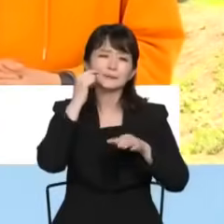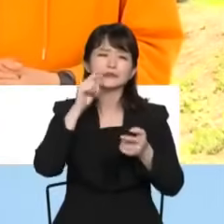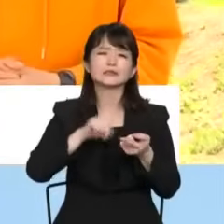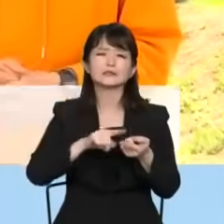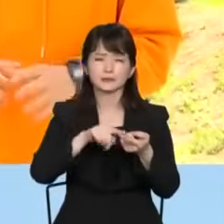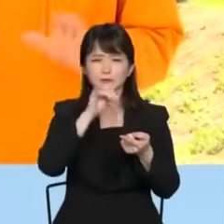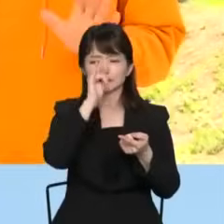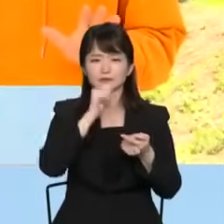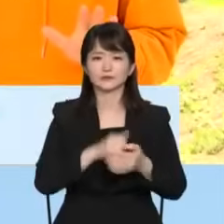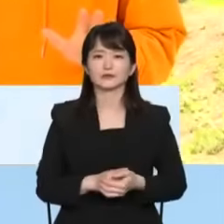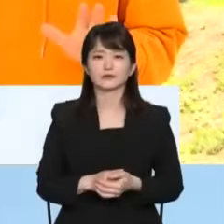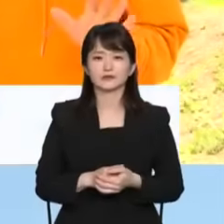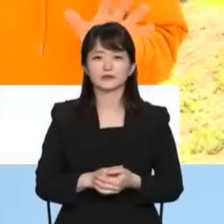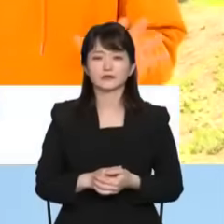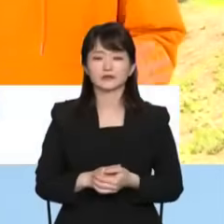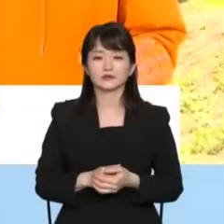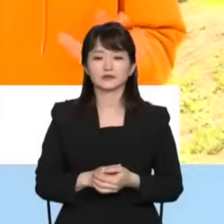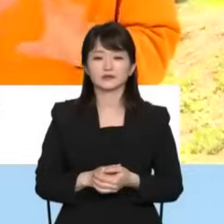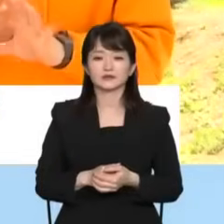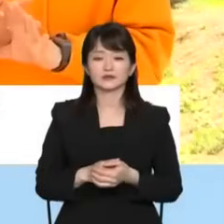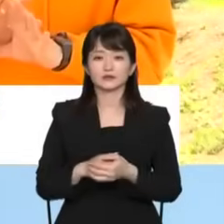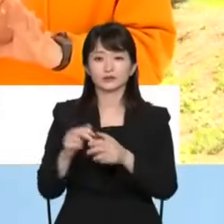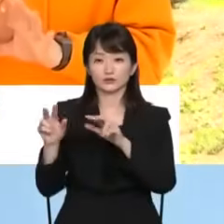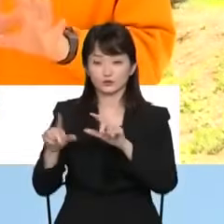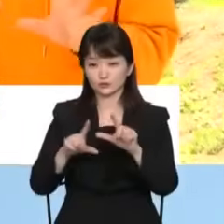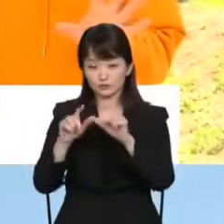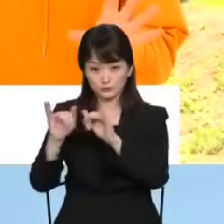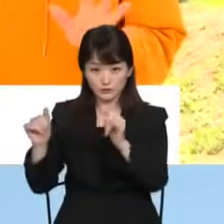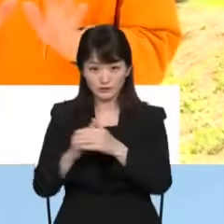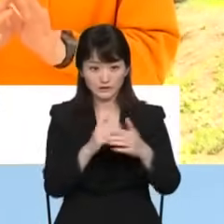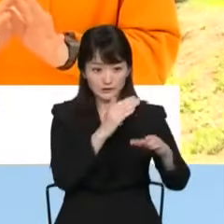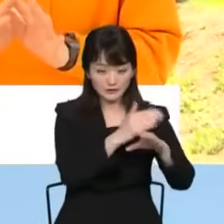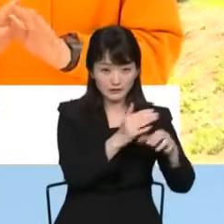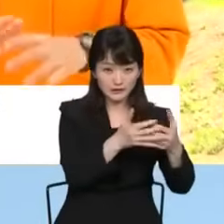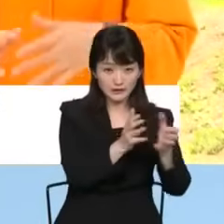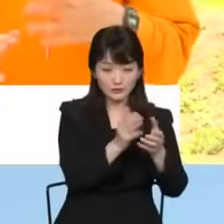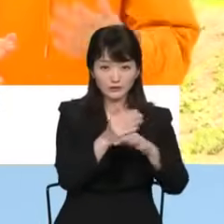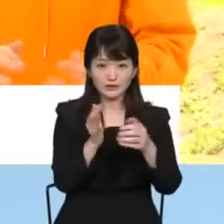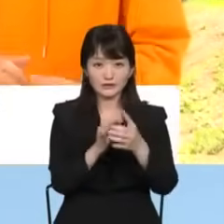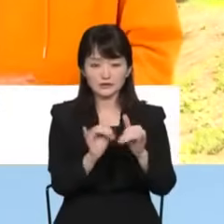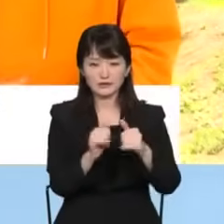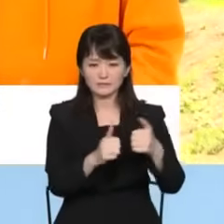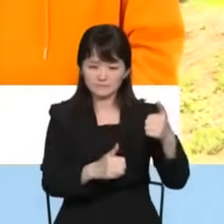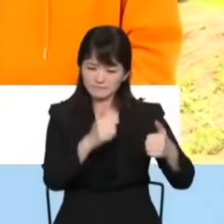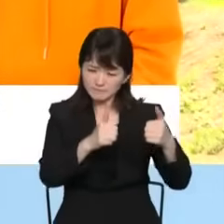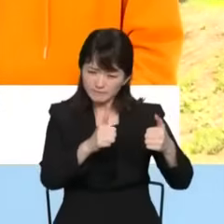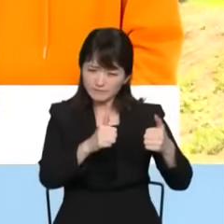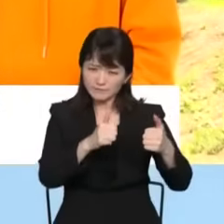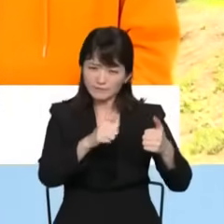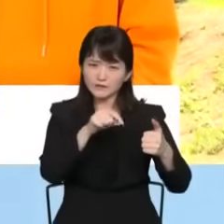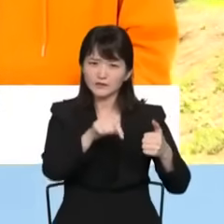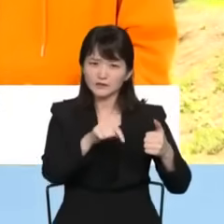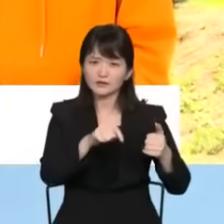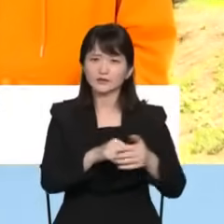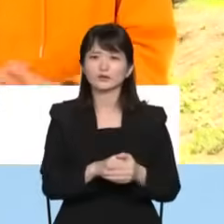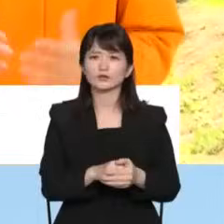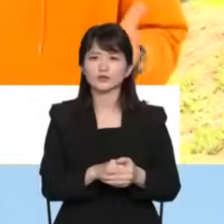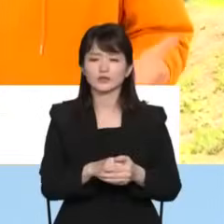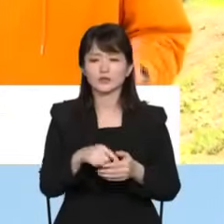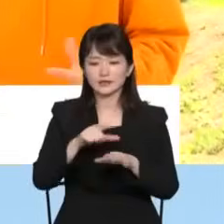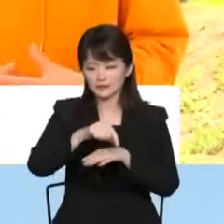부분이 있었습니다. 그래서 주민들께 당과 당 사이의 경쟁 또 인물 간의 경쟁이 오히려 지역 발전을 더 이끌 수 있다는 것을 잘